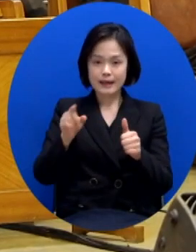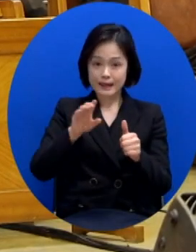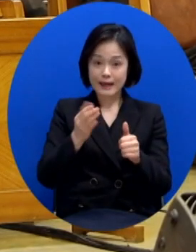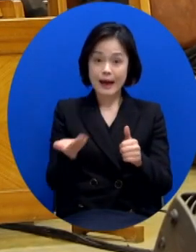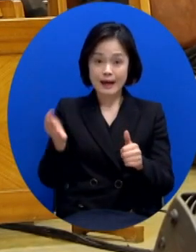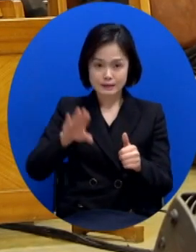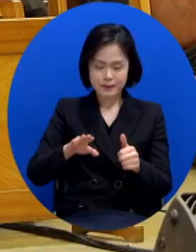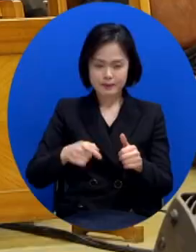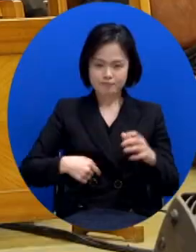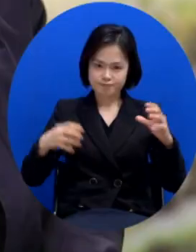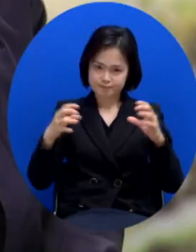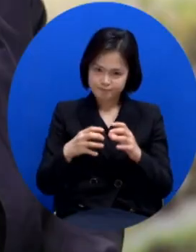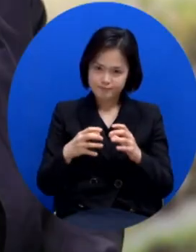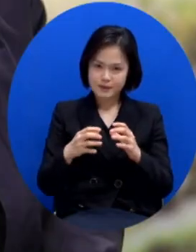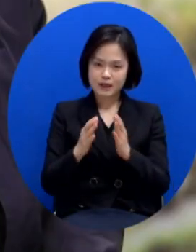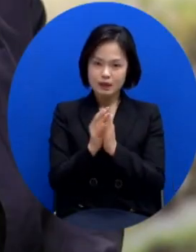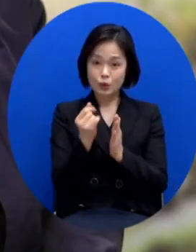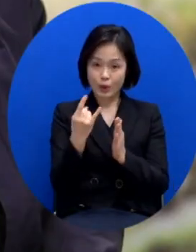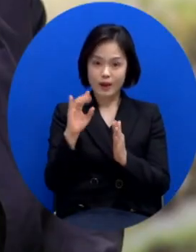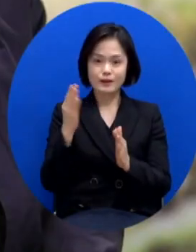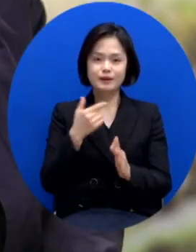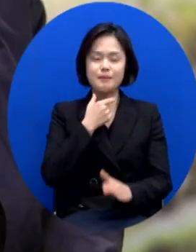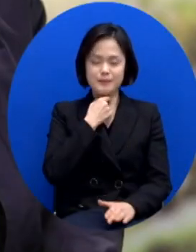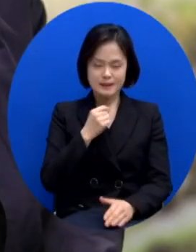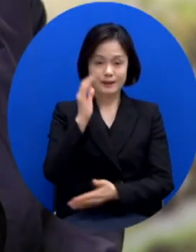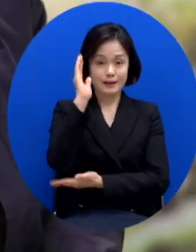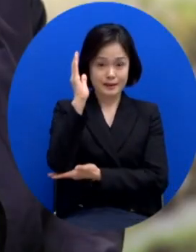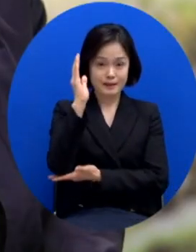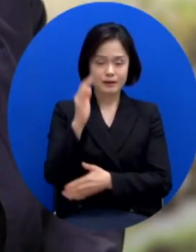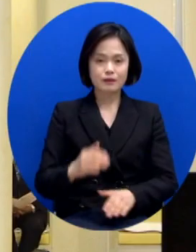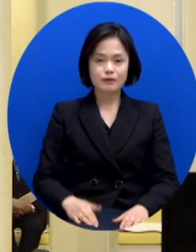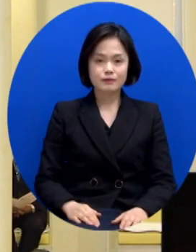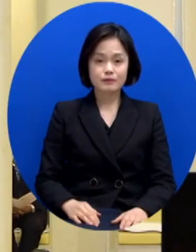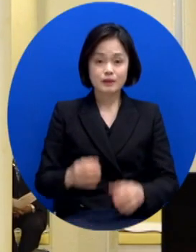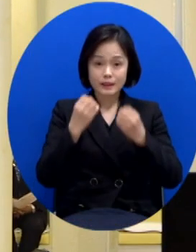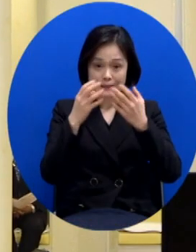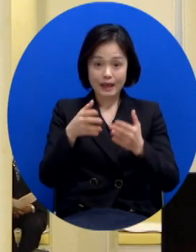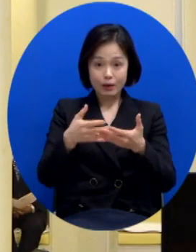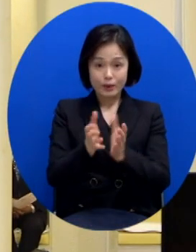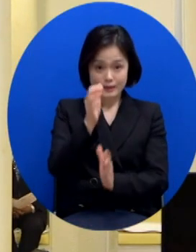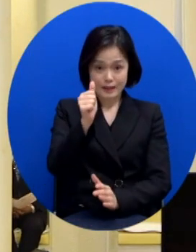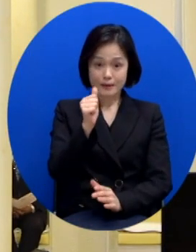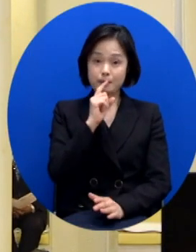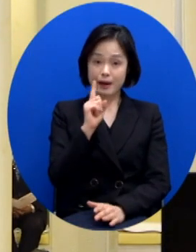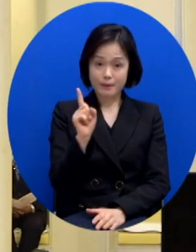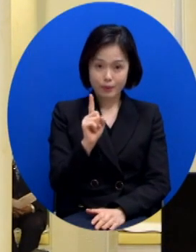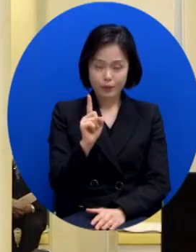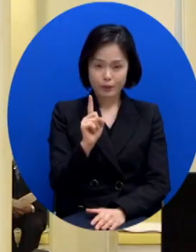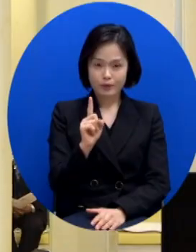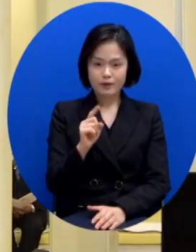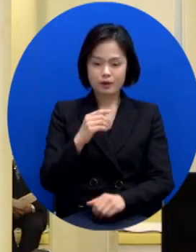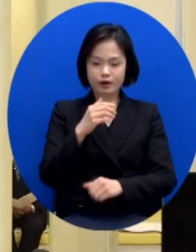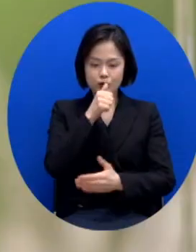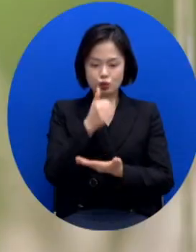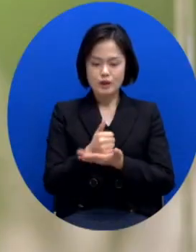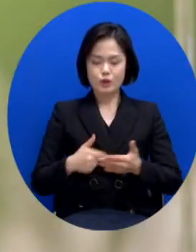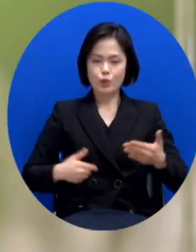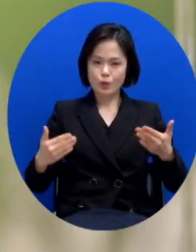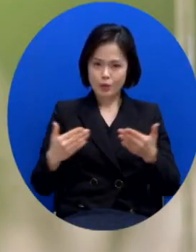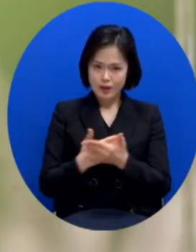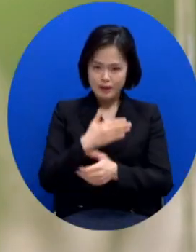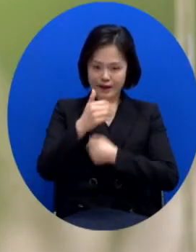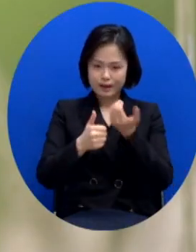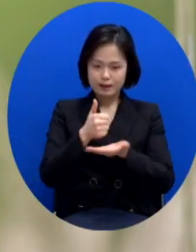회 장 김 성 천 목사는 모든 죄를 회개하고 하나님과의 관계를 회복하는 새해가 되길 바란다 고 인사를 중